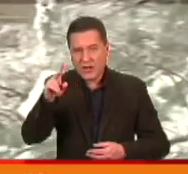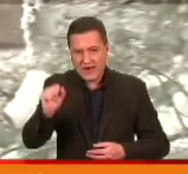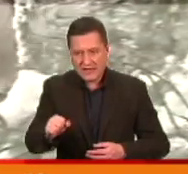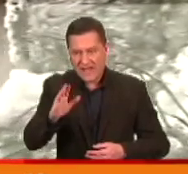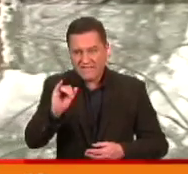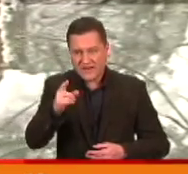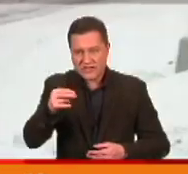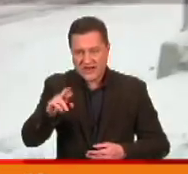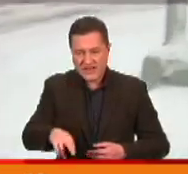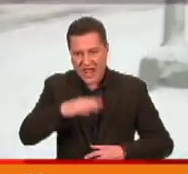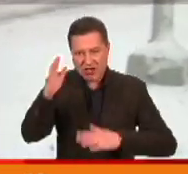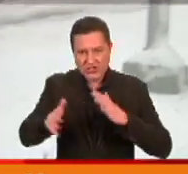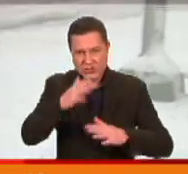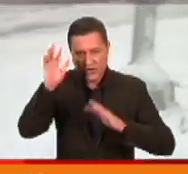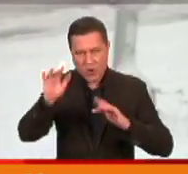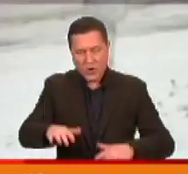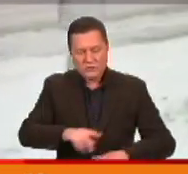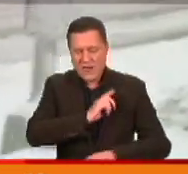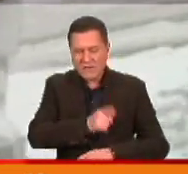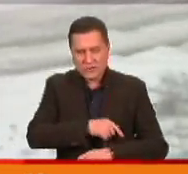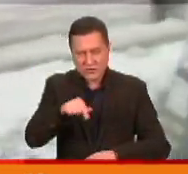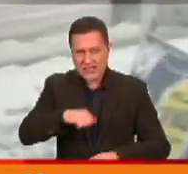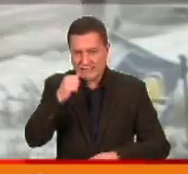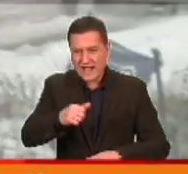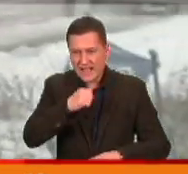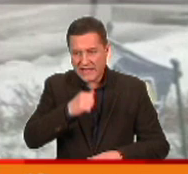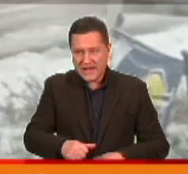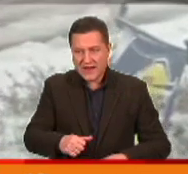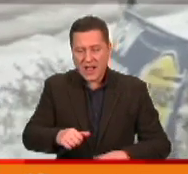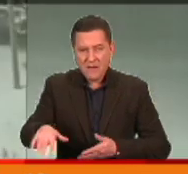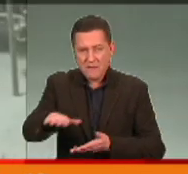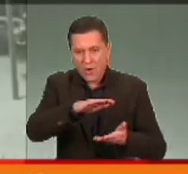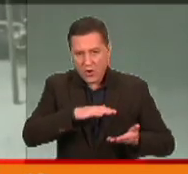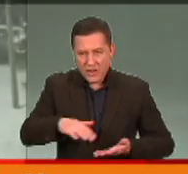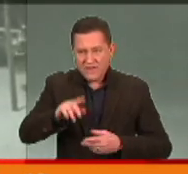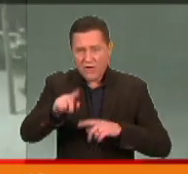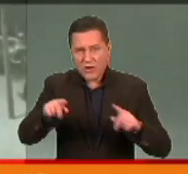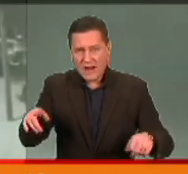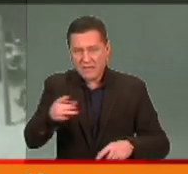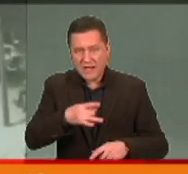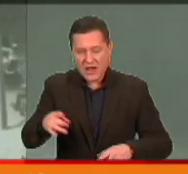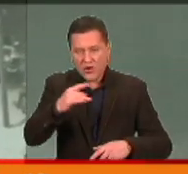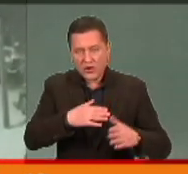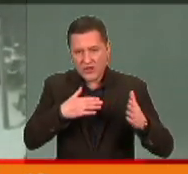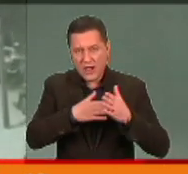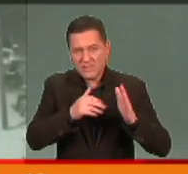Цей сніговий шторм – найпотужніший за цей рік. Висота снігового покриву в окремих районах